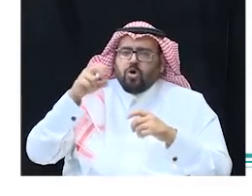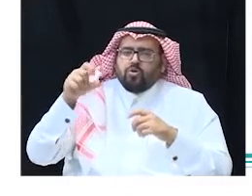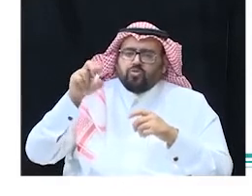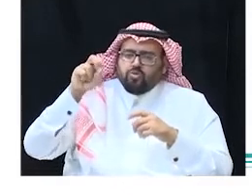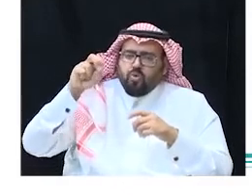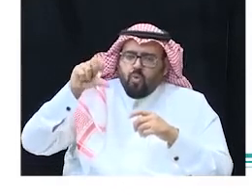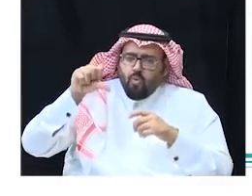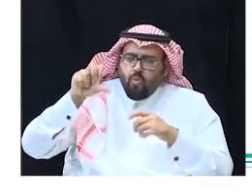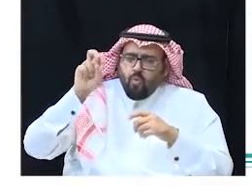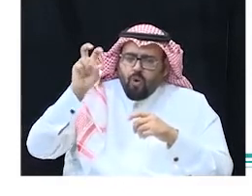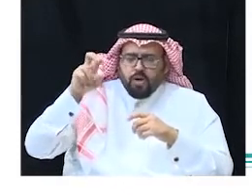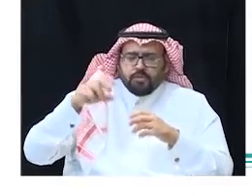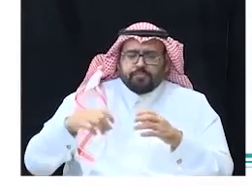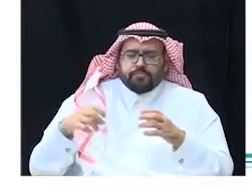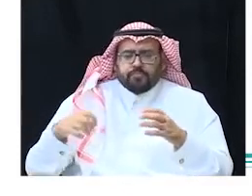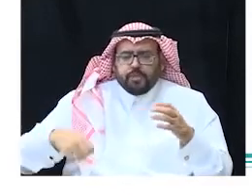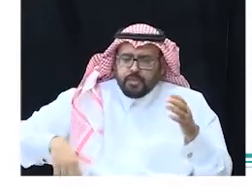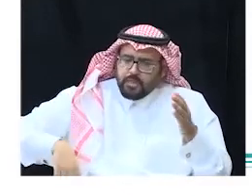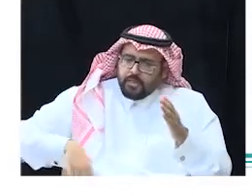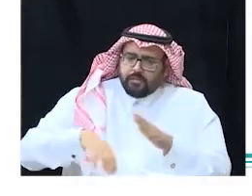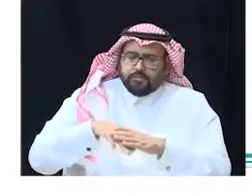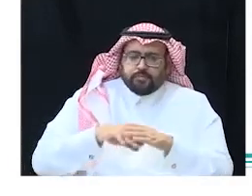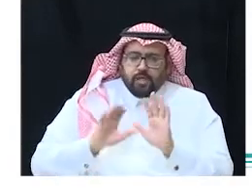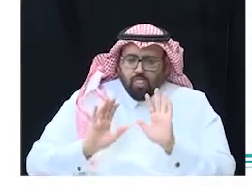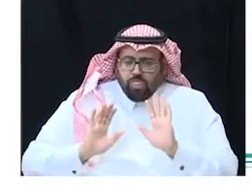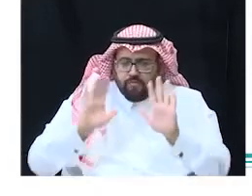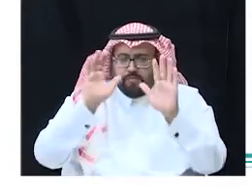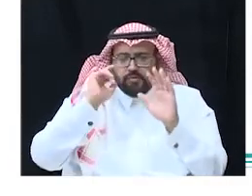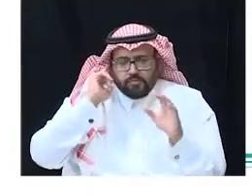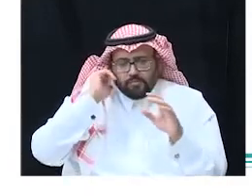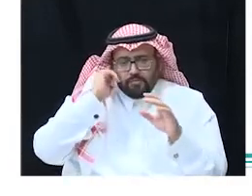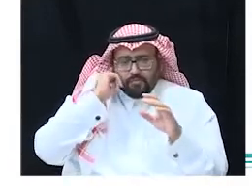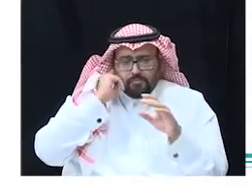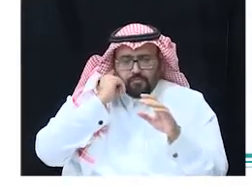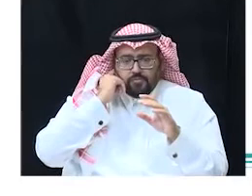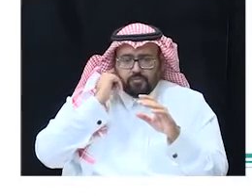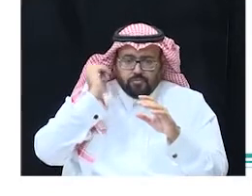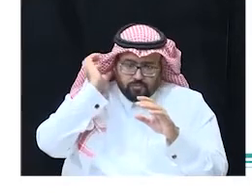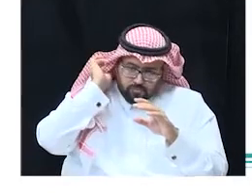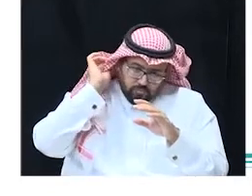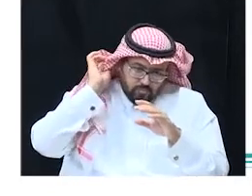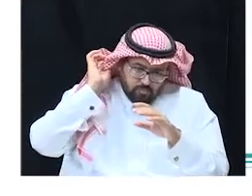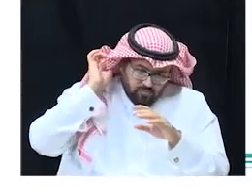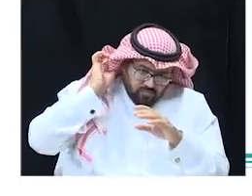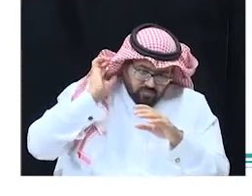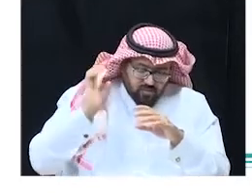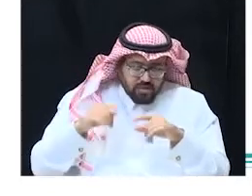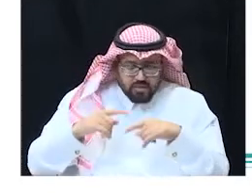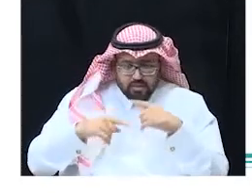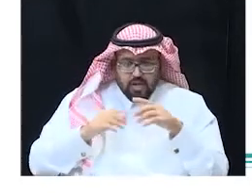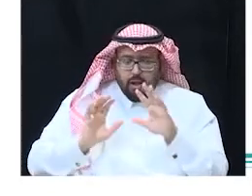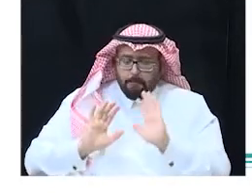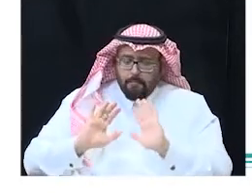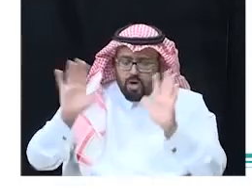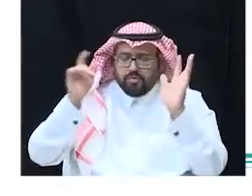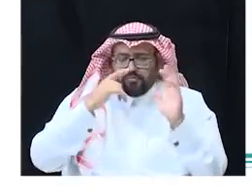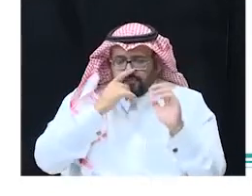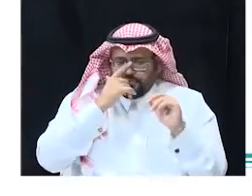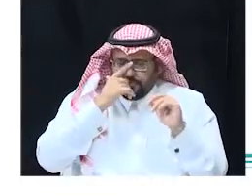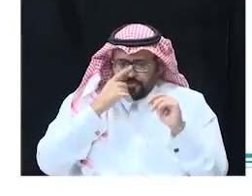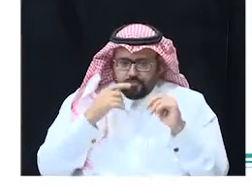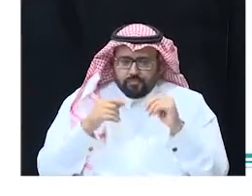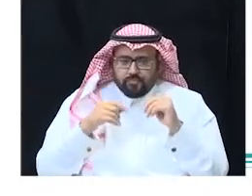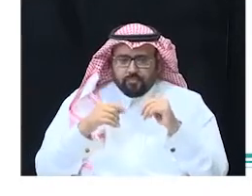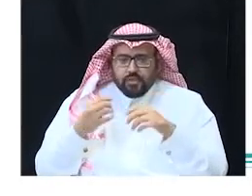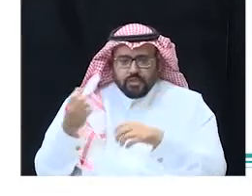قوة. ممتازين، قوة. إذن دفعت شيئا، إذا دفعت شيئا فإنني أبعده